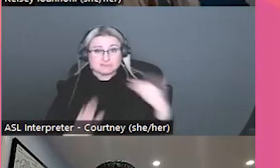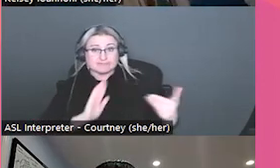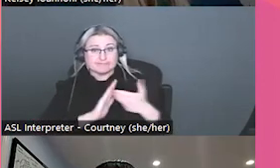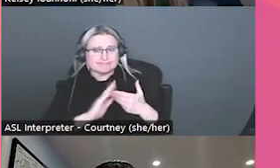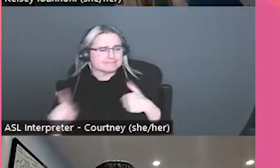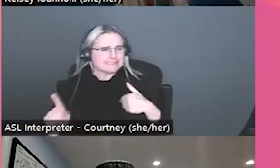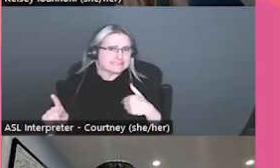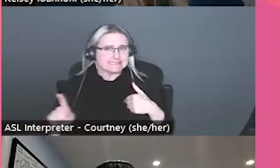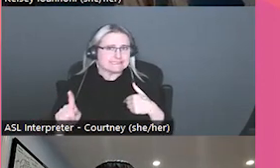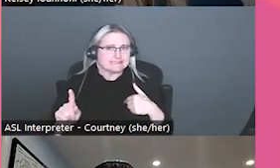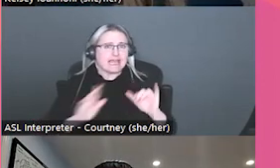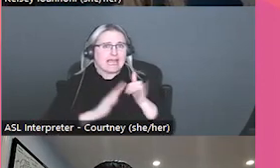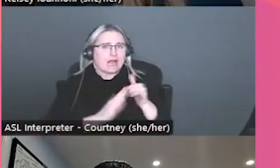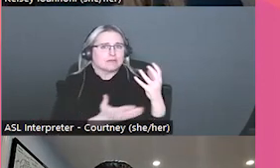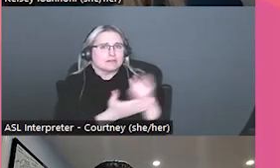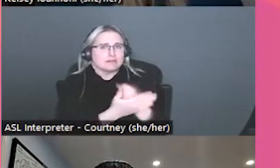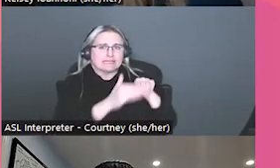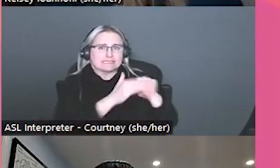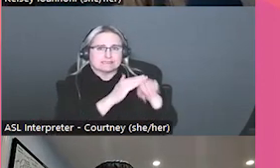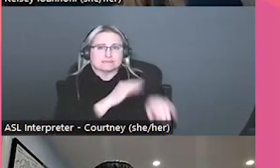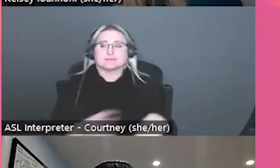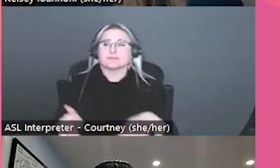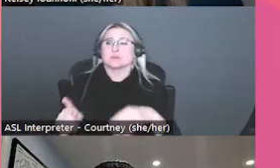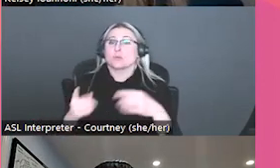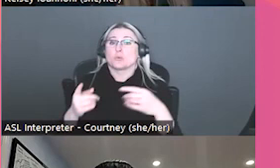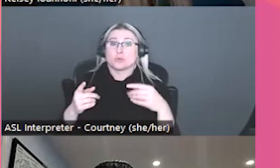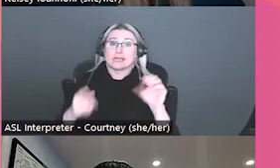lorsqu'une personne a vécu ce préjugé anticorpulence,